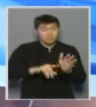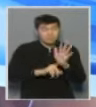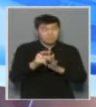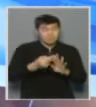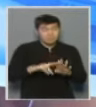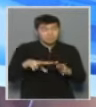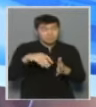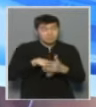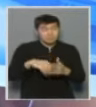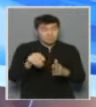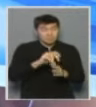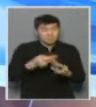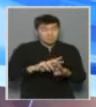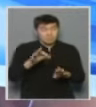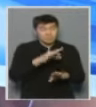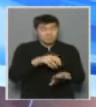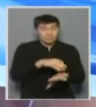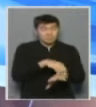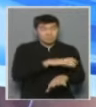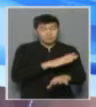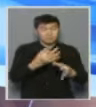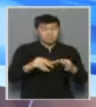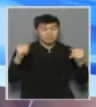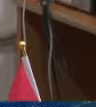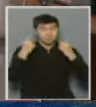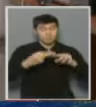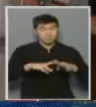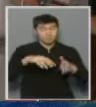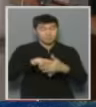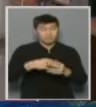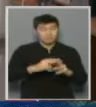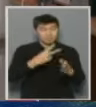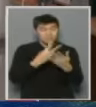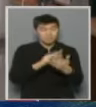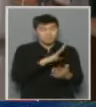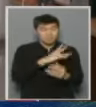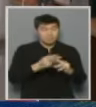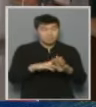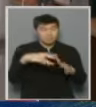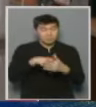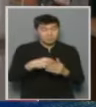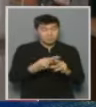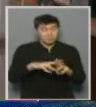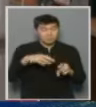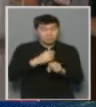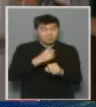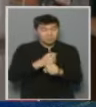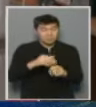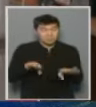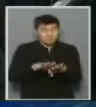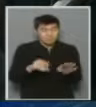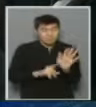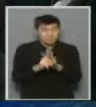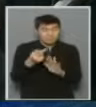награждены представители сферы образования, медицины и спорта. Также не остались незамеченными предприниматели, внесшие вклад в развитие